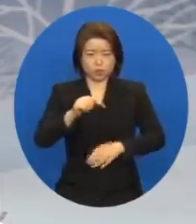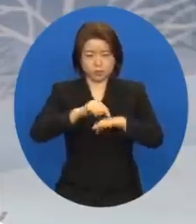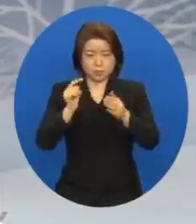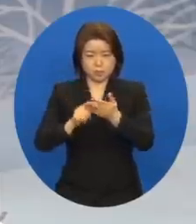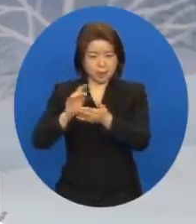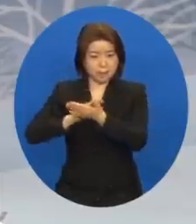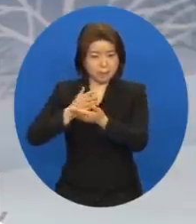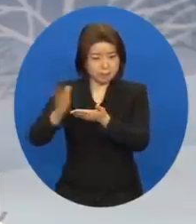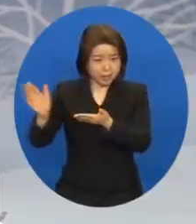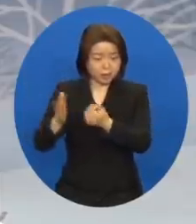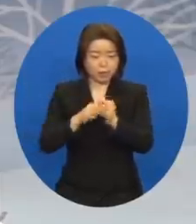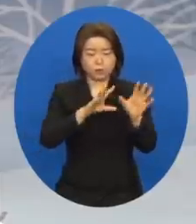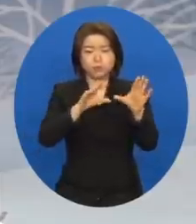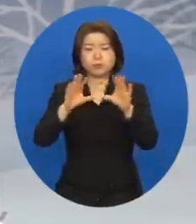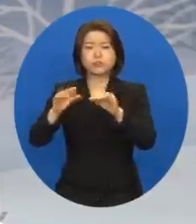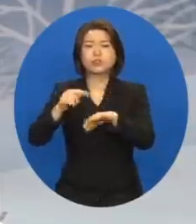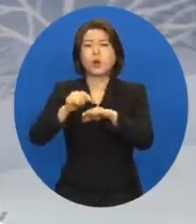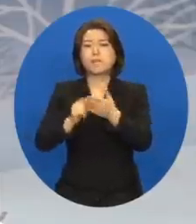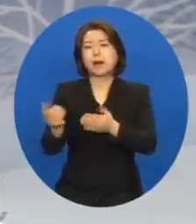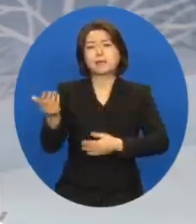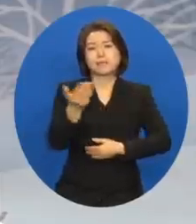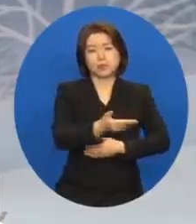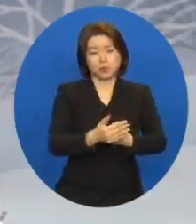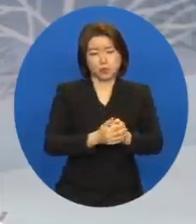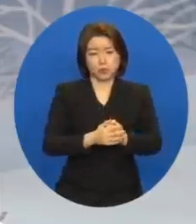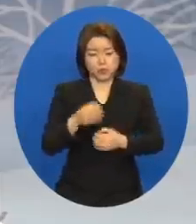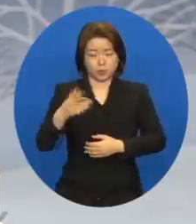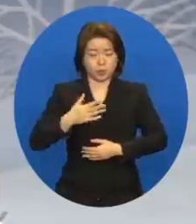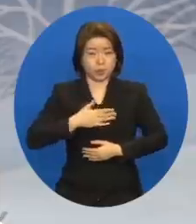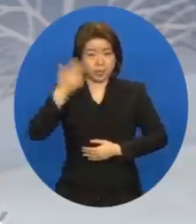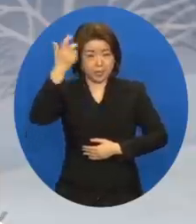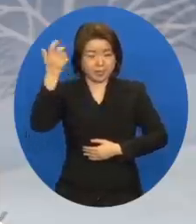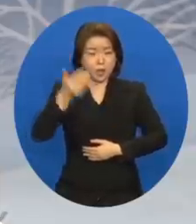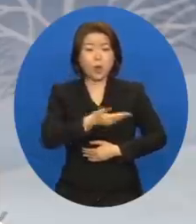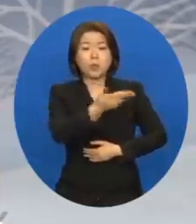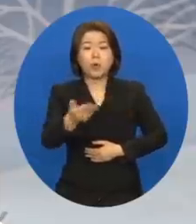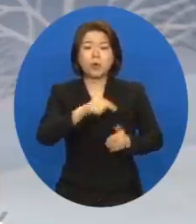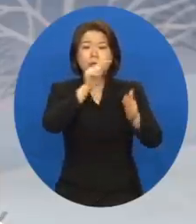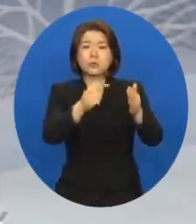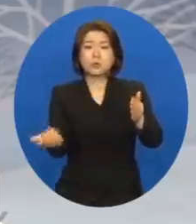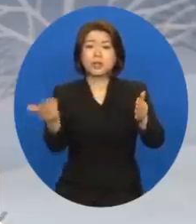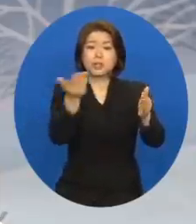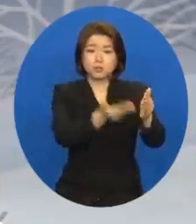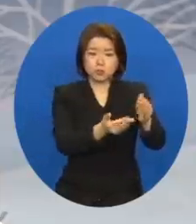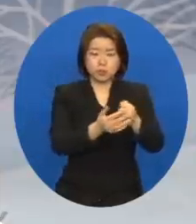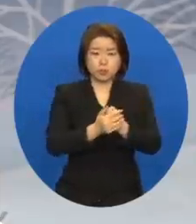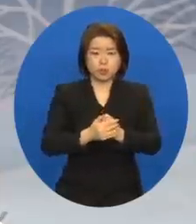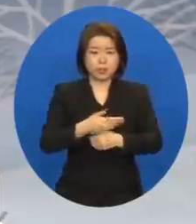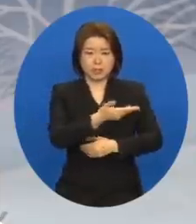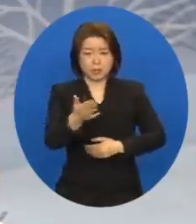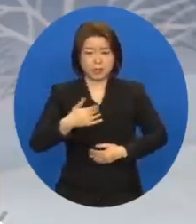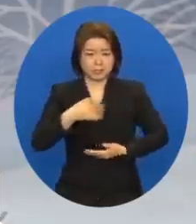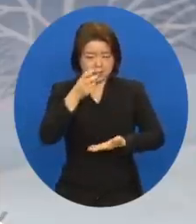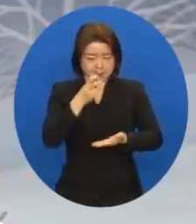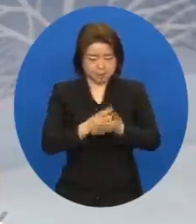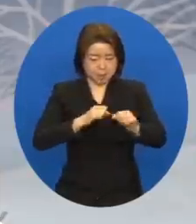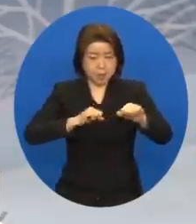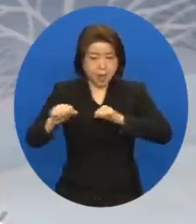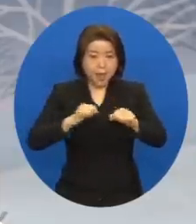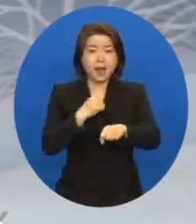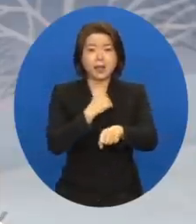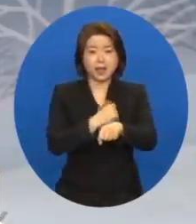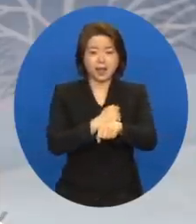부드러운 마음을 줄 것이며 또 내 영을 너희 속에 두어 너희로 내 율례를 행하게 하리니 너희가